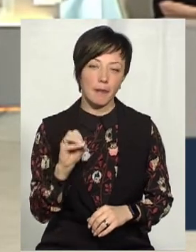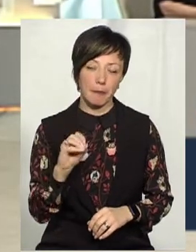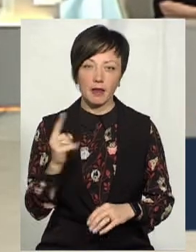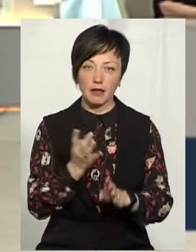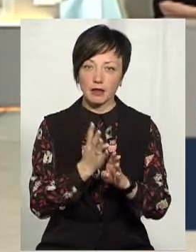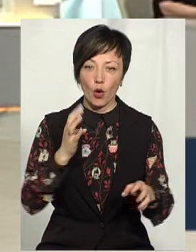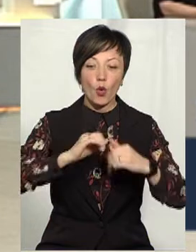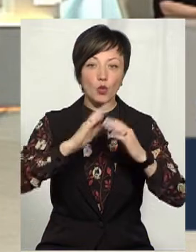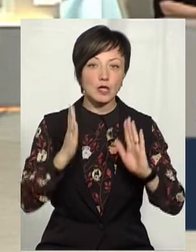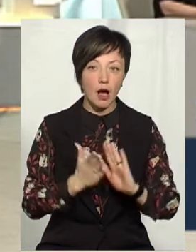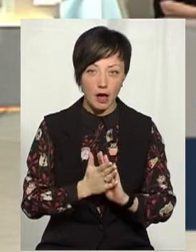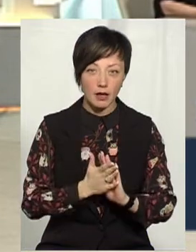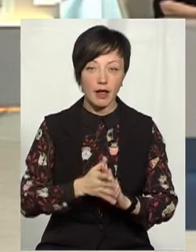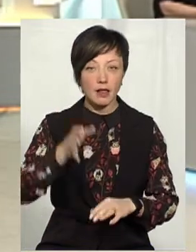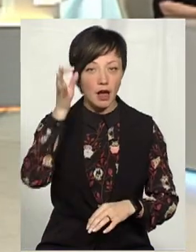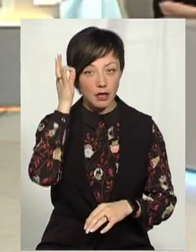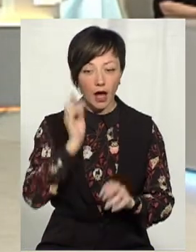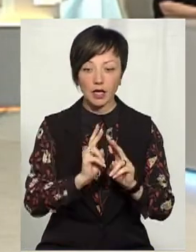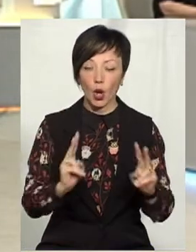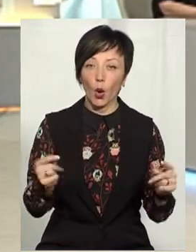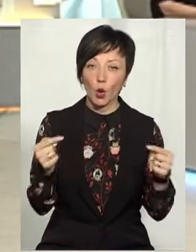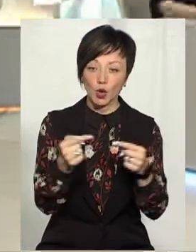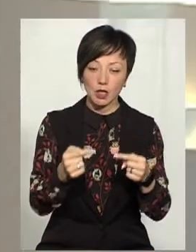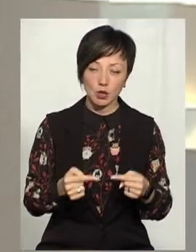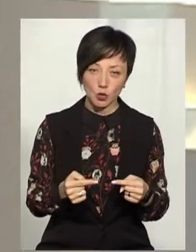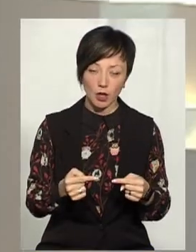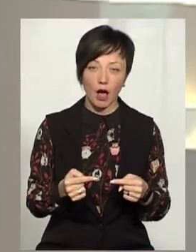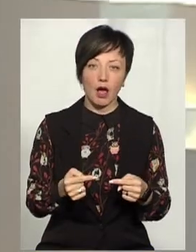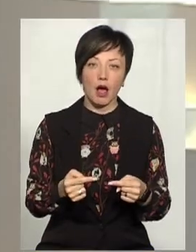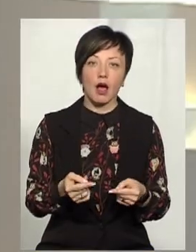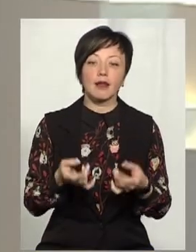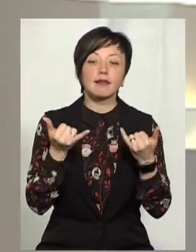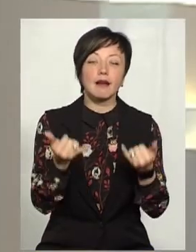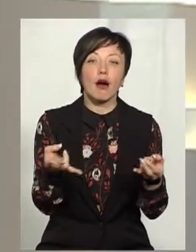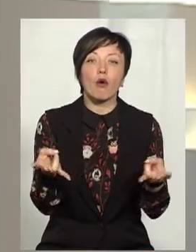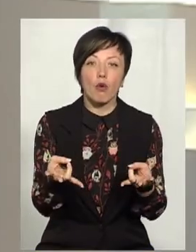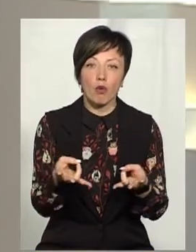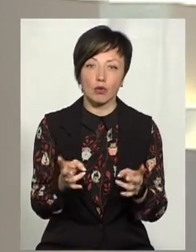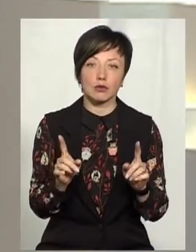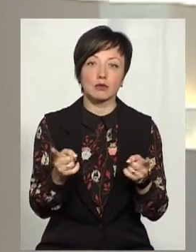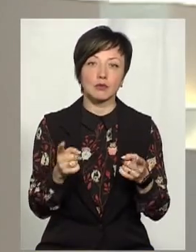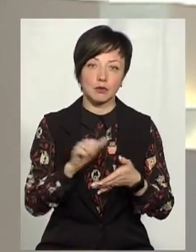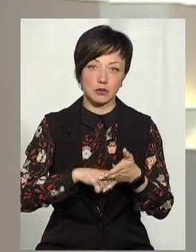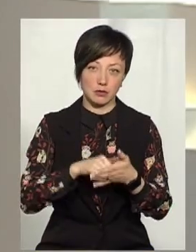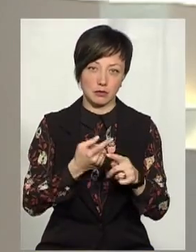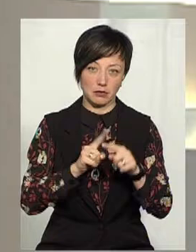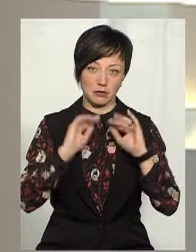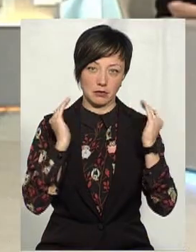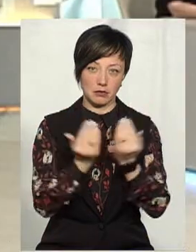насамперед, узагальніть або для когось нагадайте, для когось конкретизуйте, для кого і задля чого цей